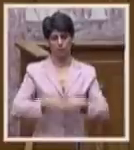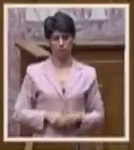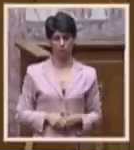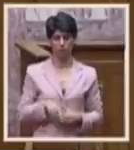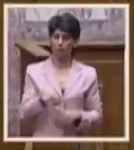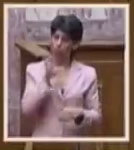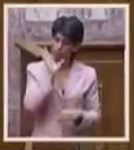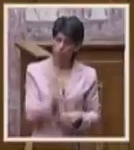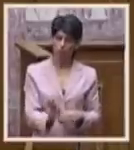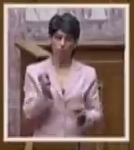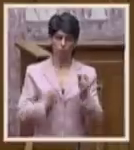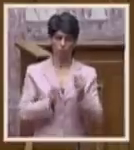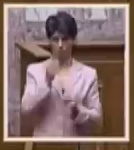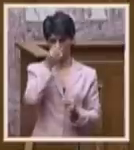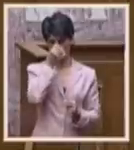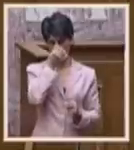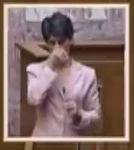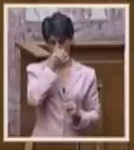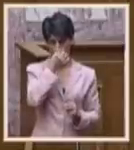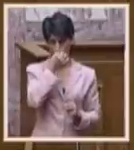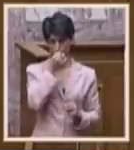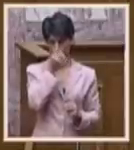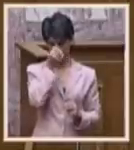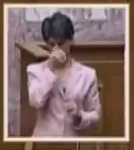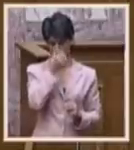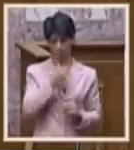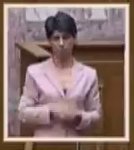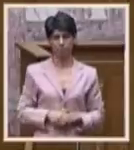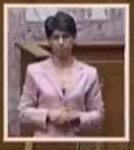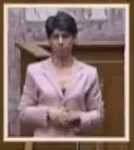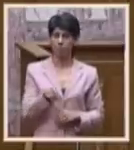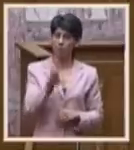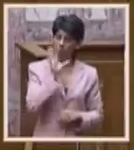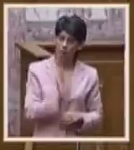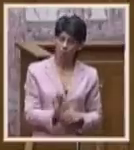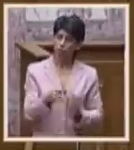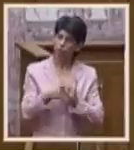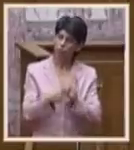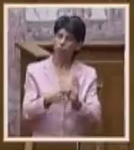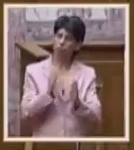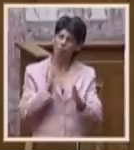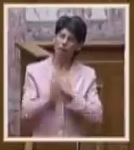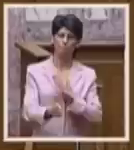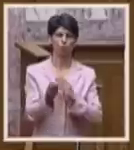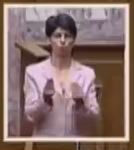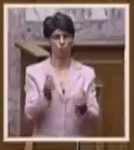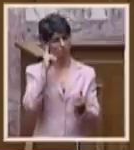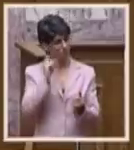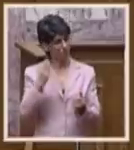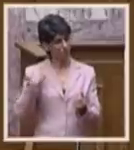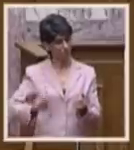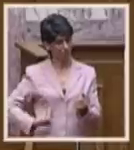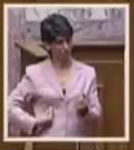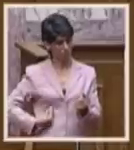υπαρκτό πρόβλημα και το θέτει η πραγματικότητα με άμεσο τρόπο. Ξέρετε πολύ καλά ότι τα διαθέσιμα του Δημοσίου